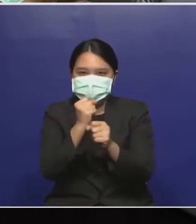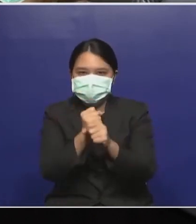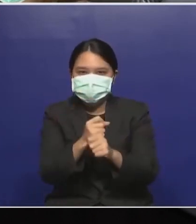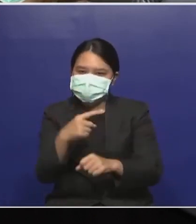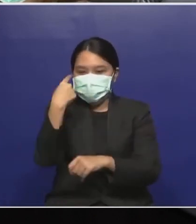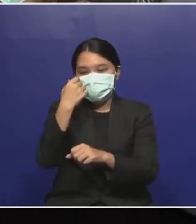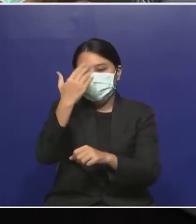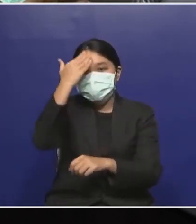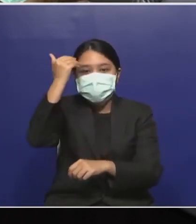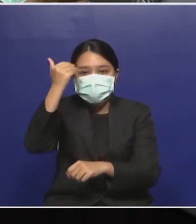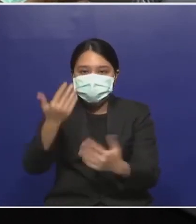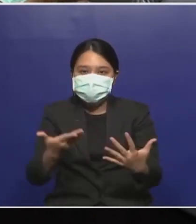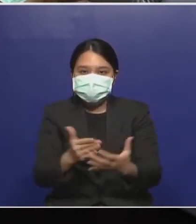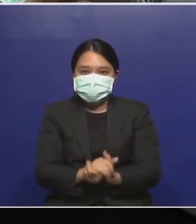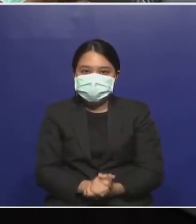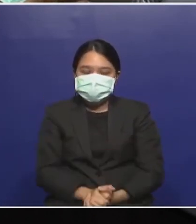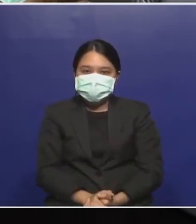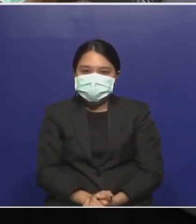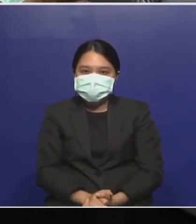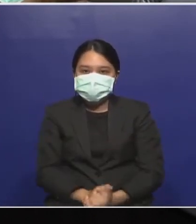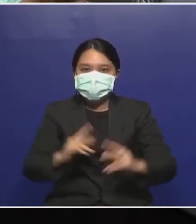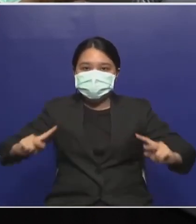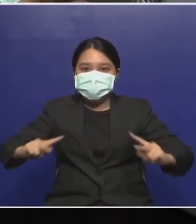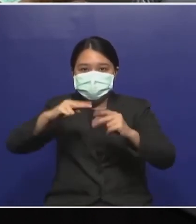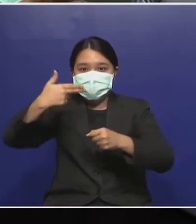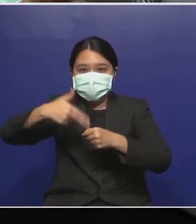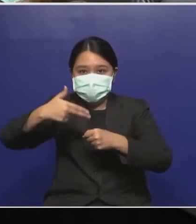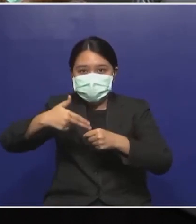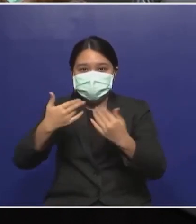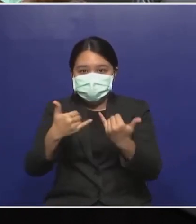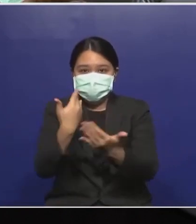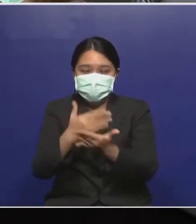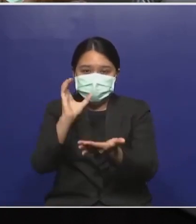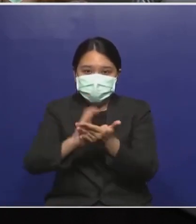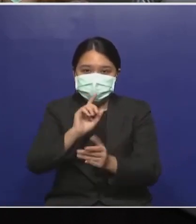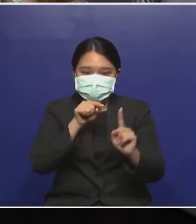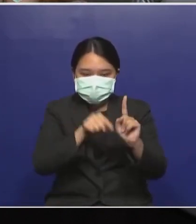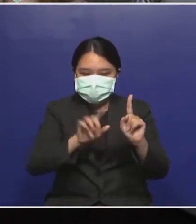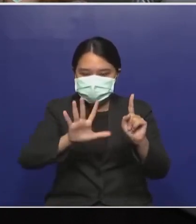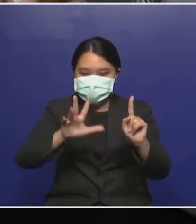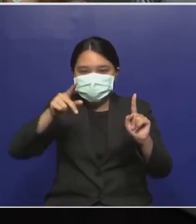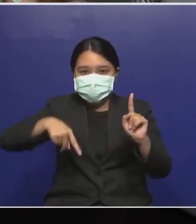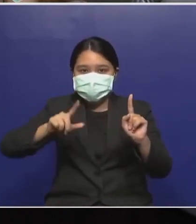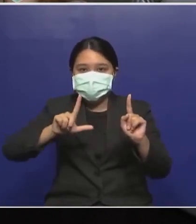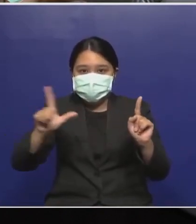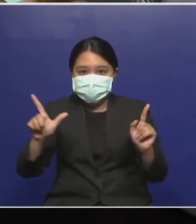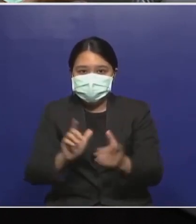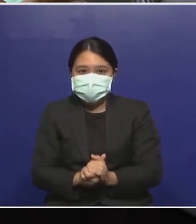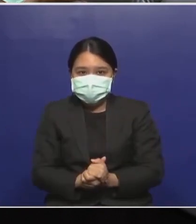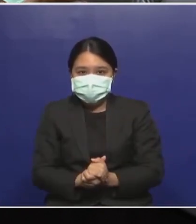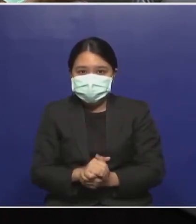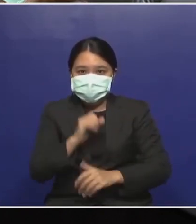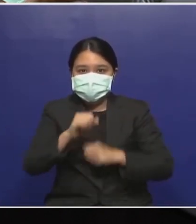ใครจะทำไมละกระสวงพลังงานครั ได้รบงบประมาณไป 1.5 พัล้านเพิ